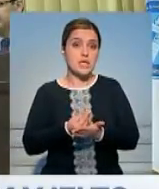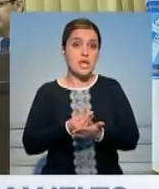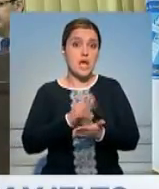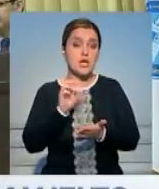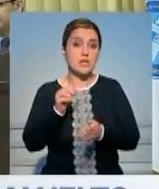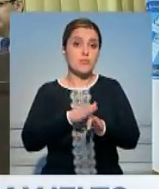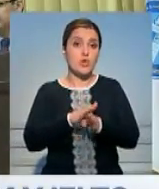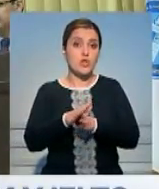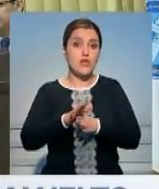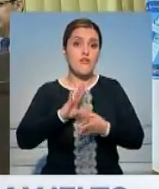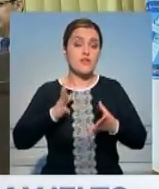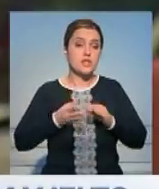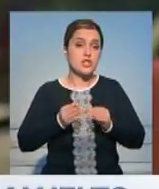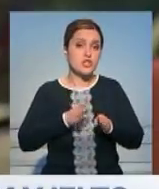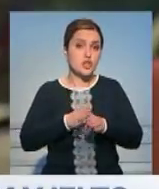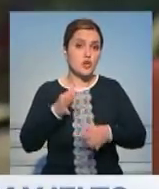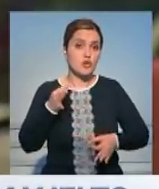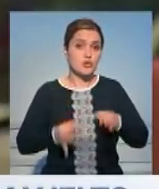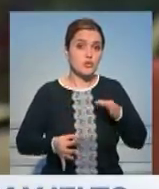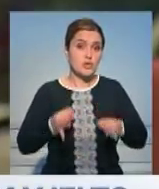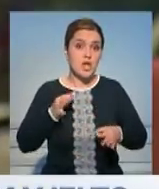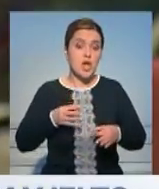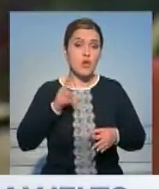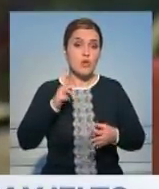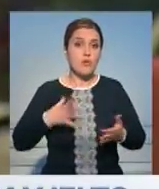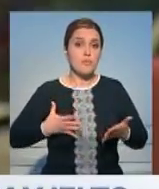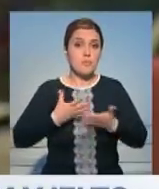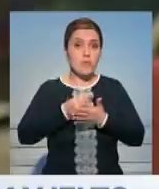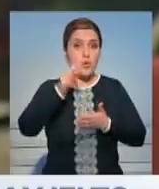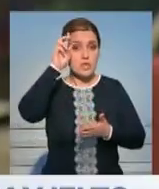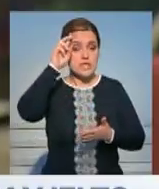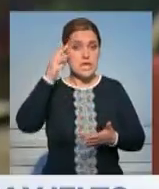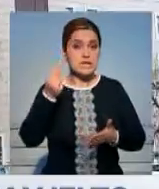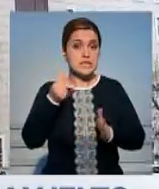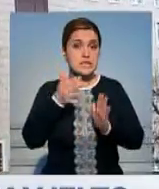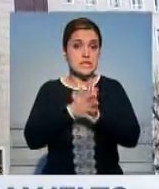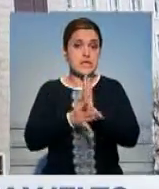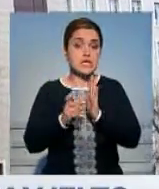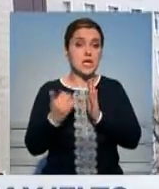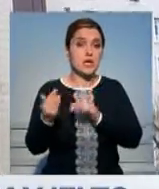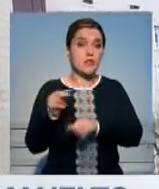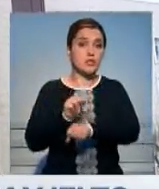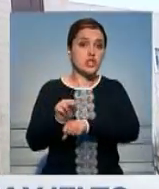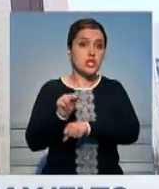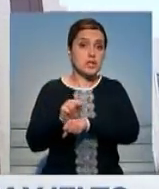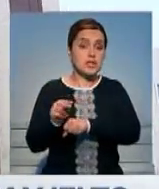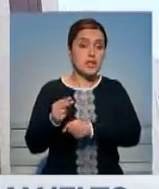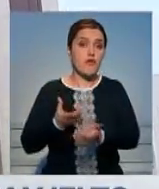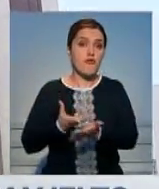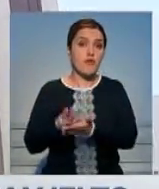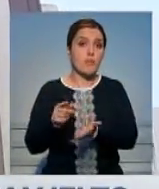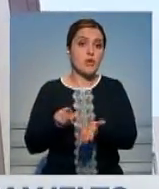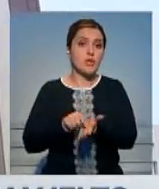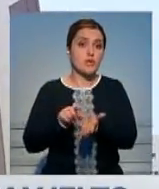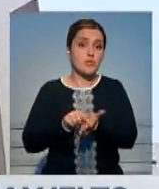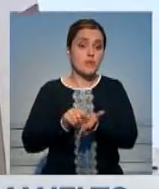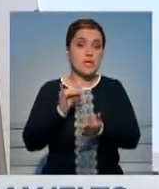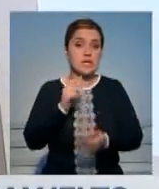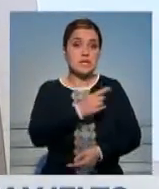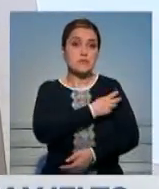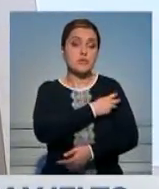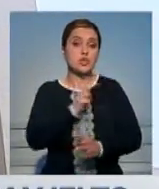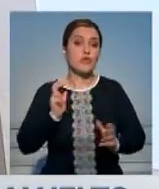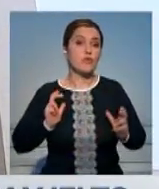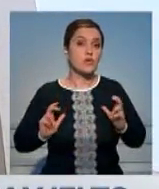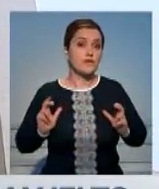после того, как исполнят все решения суда. Кому-то предстоит возместить государству средства, затраченные на их обучение и выплату стипендии.